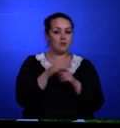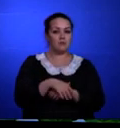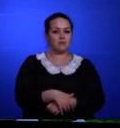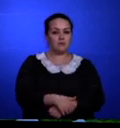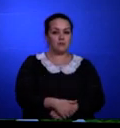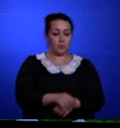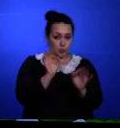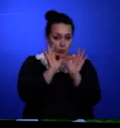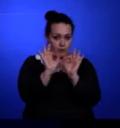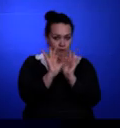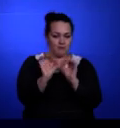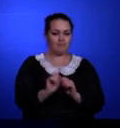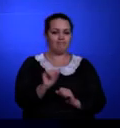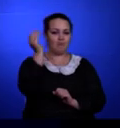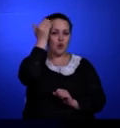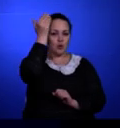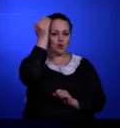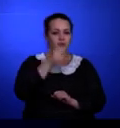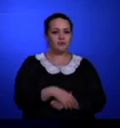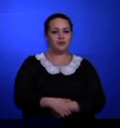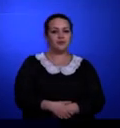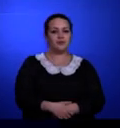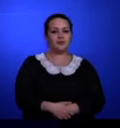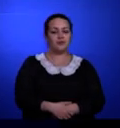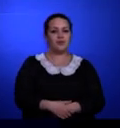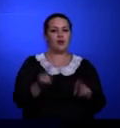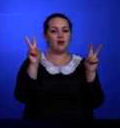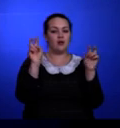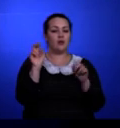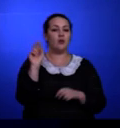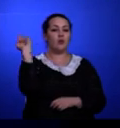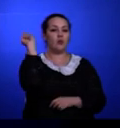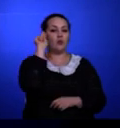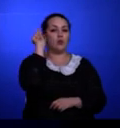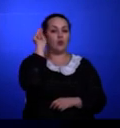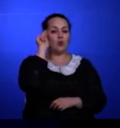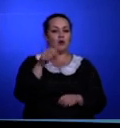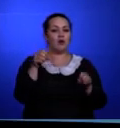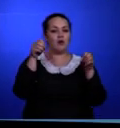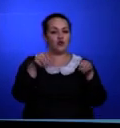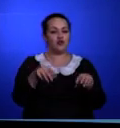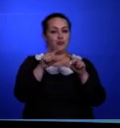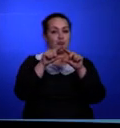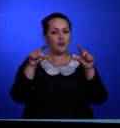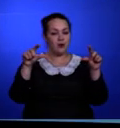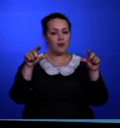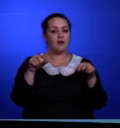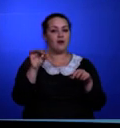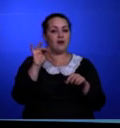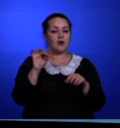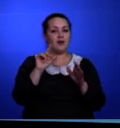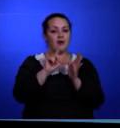проверь и массы на тему нашего урока ребята решении примеров и